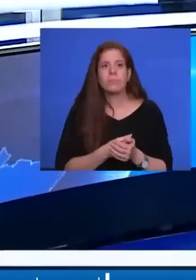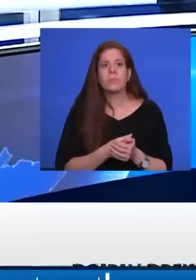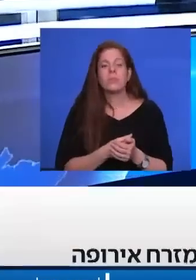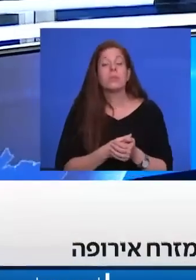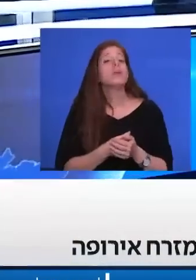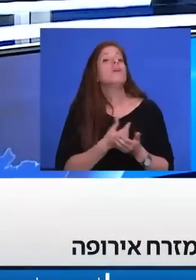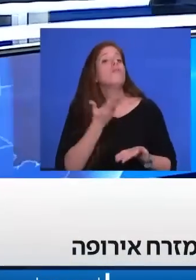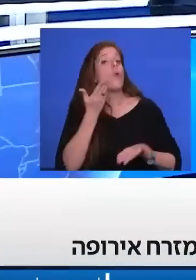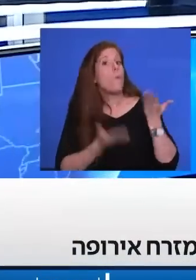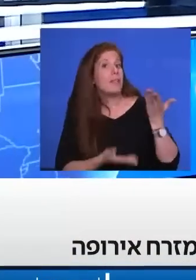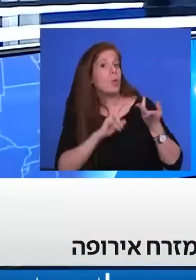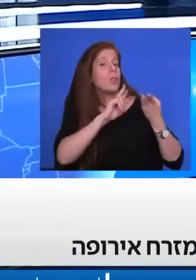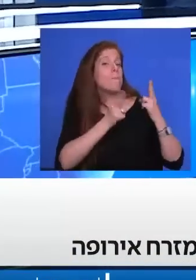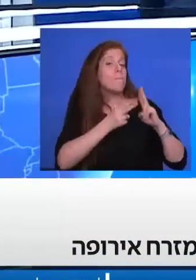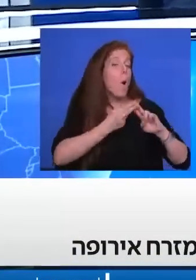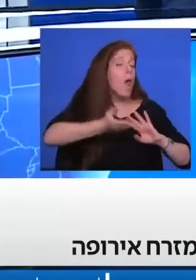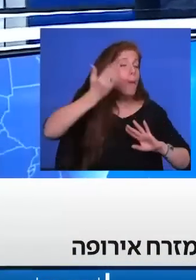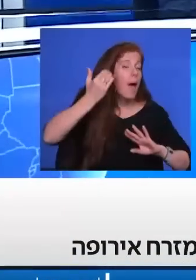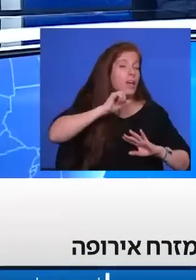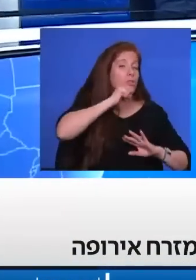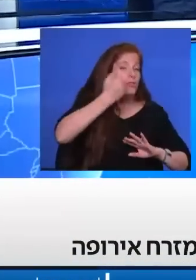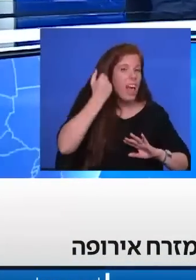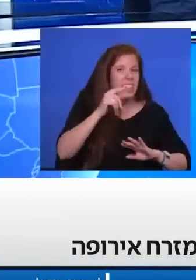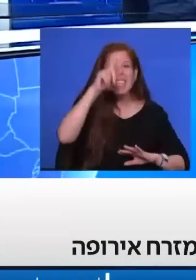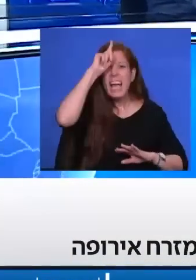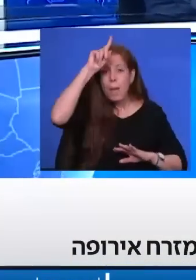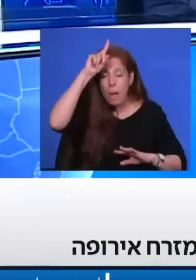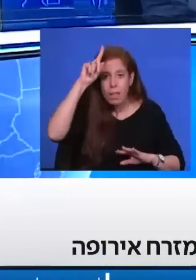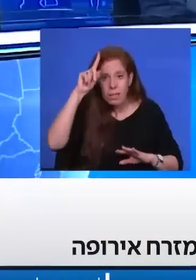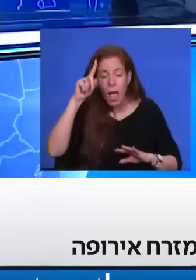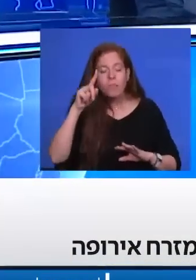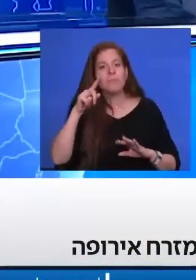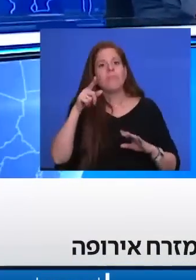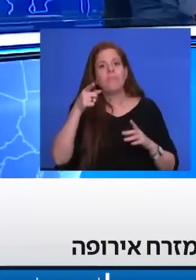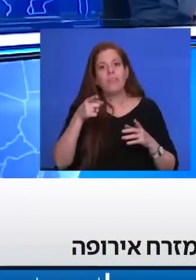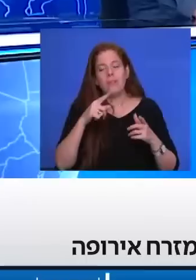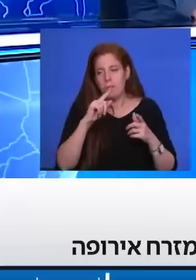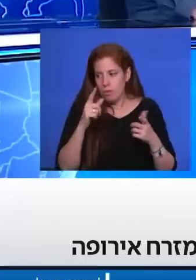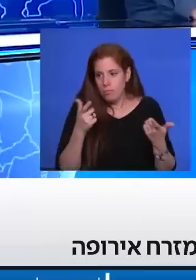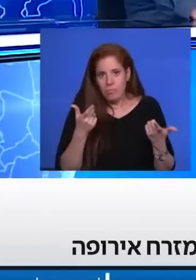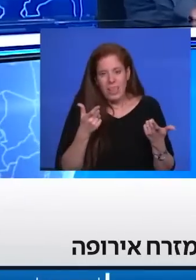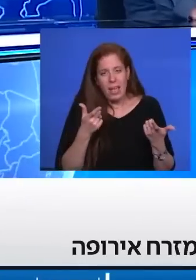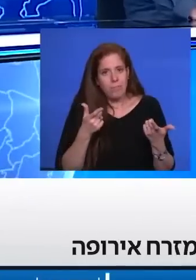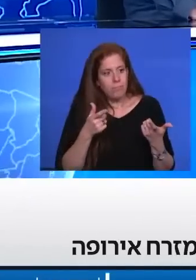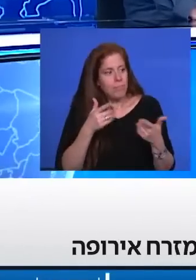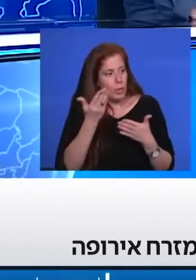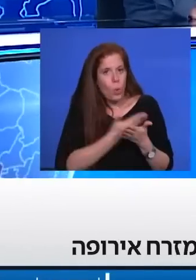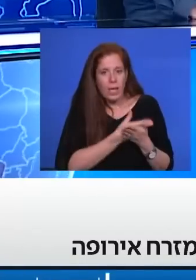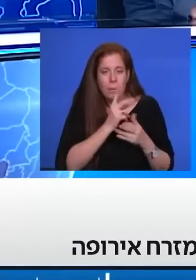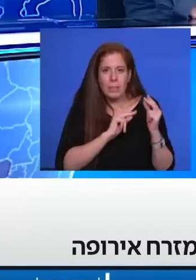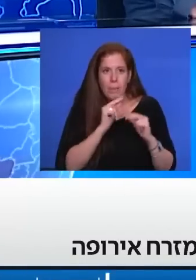ומנגד, דווקא בעולם הישן, גרמניה, מכל המקומות, קבוצת בורוסיה דורטמונד, שאתם מדברים עליה, בדוח הזה יש לה